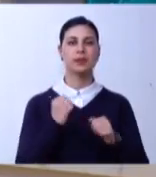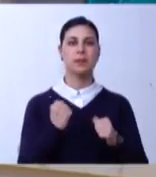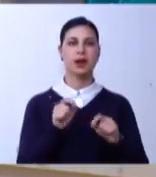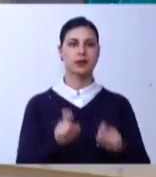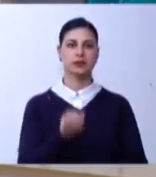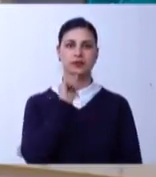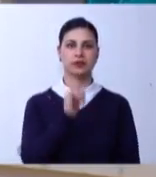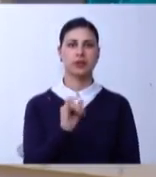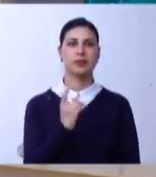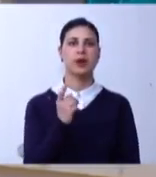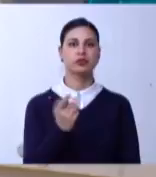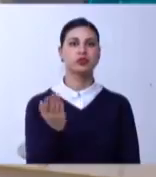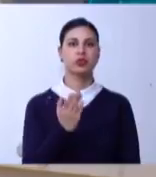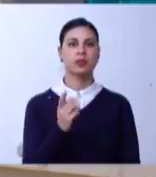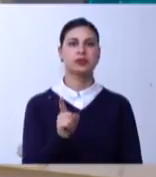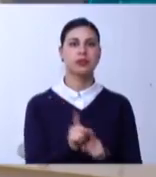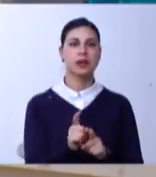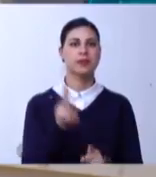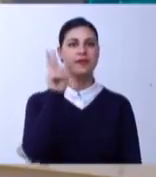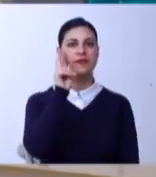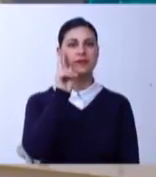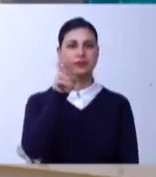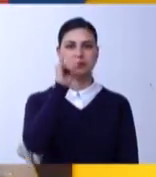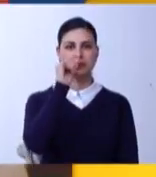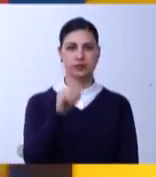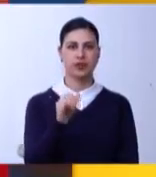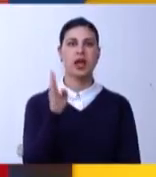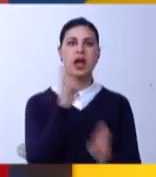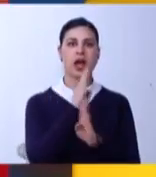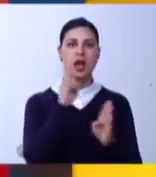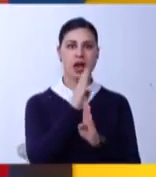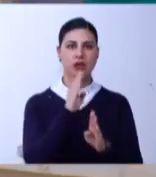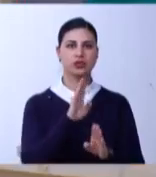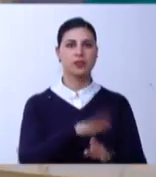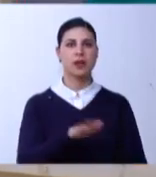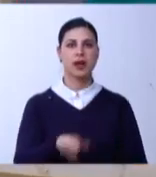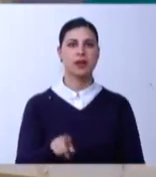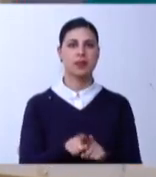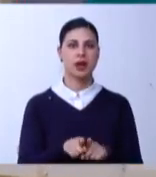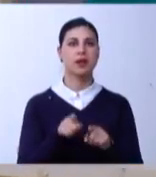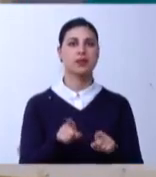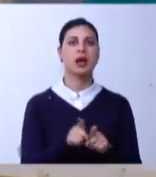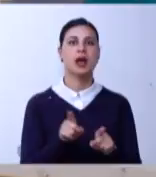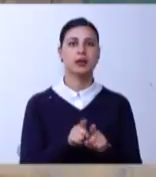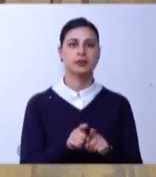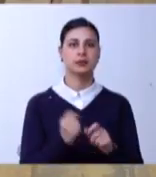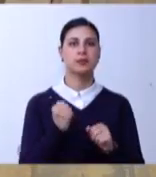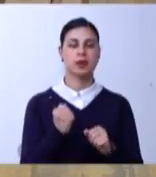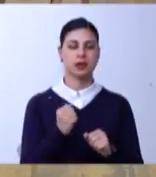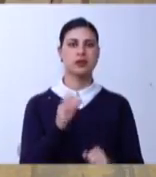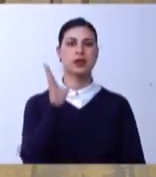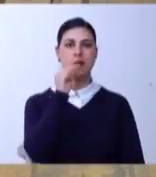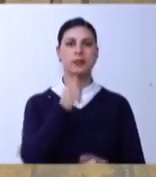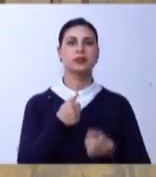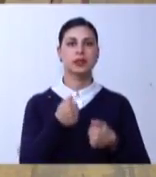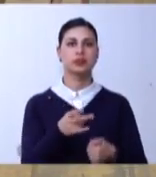ანუ ბავშვი რომელიც ვერ წუდება კარგად უნიტაზს, ფეხები ჰაერში, დიახ, მას ესეთი ტიპის საყრდენი